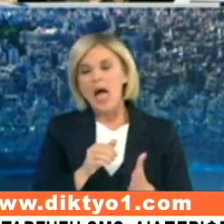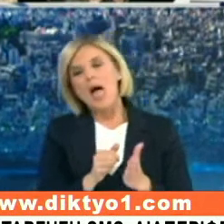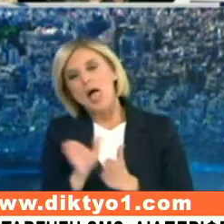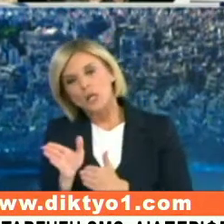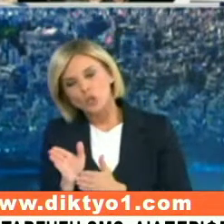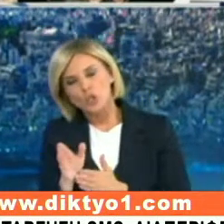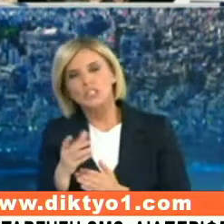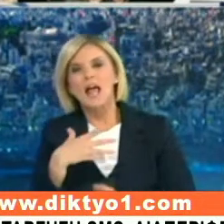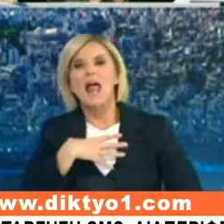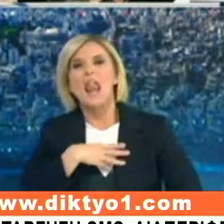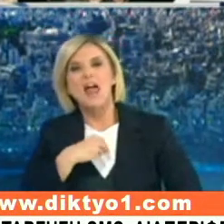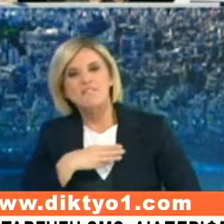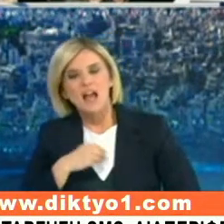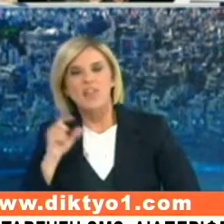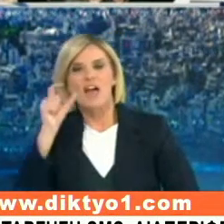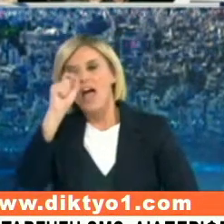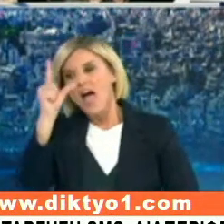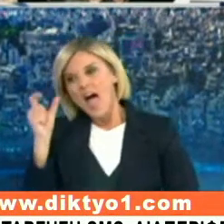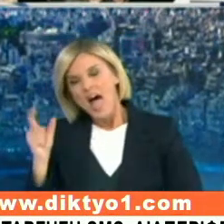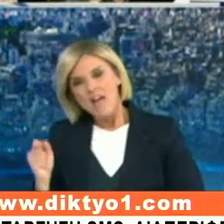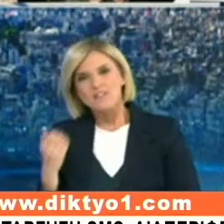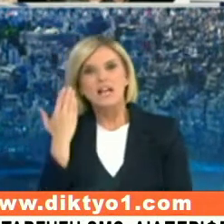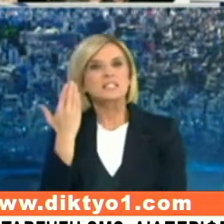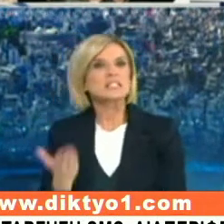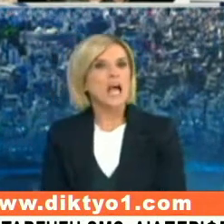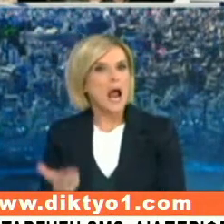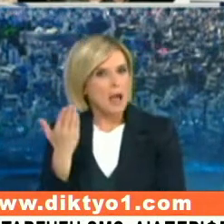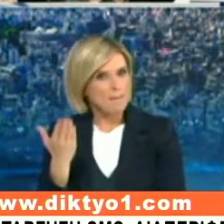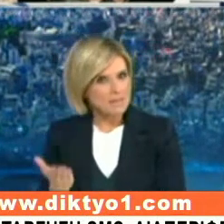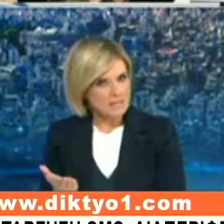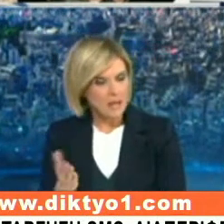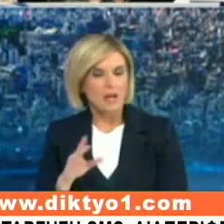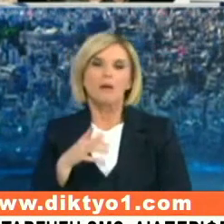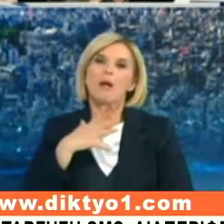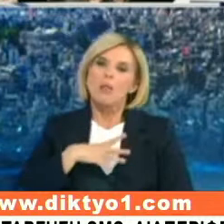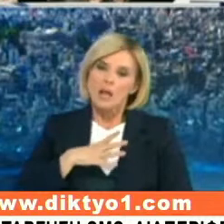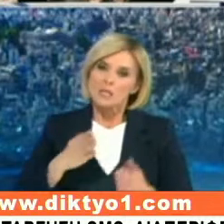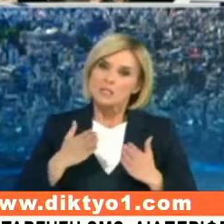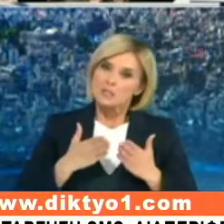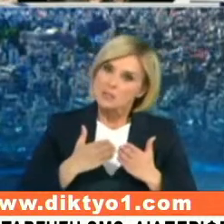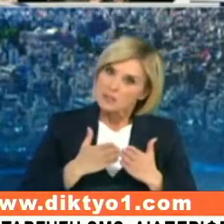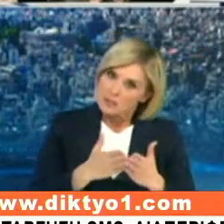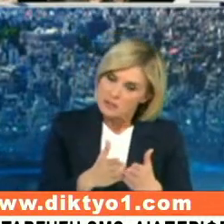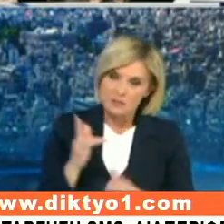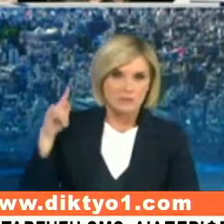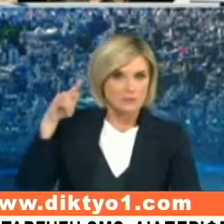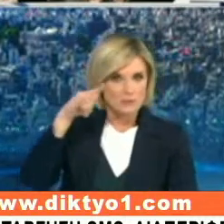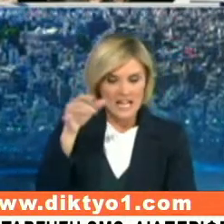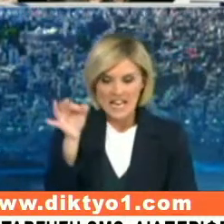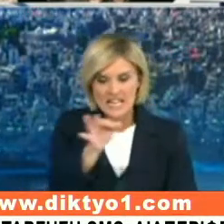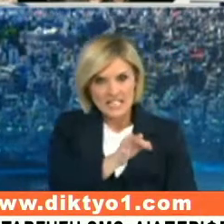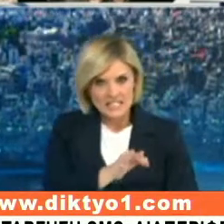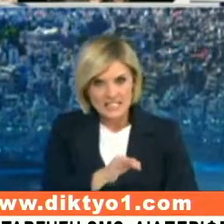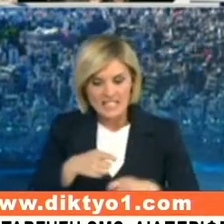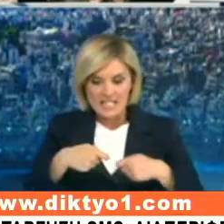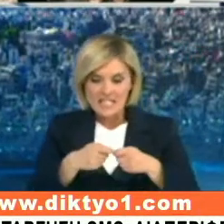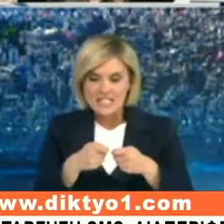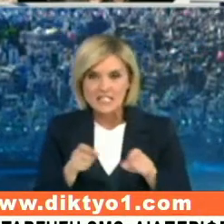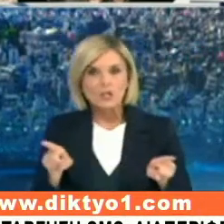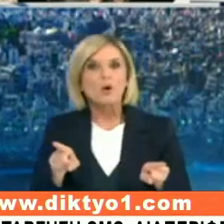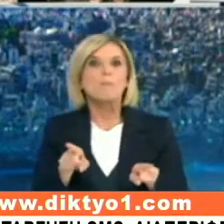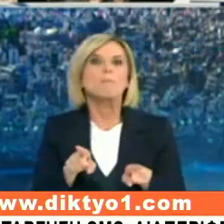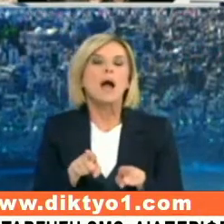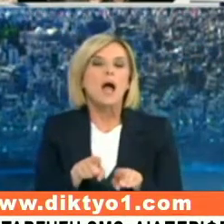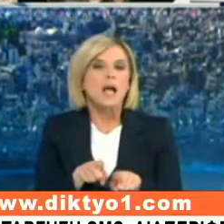την Εύβοια και τη Σαλαμίνα, είτε ακτοπλοϊκός είτε αεροπορικός, θα πρέπει με την κράτηση του εισιτηρίου του να διαθέτει το